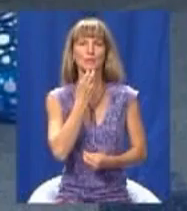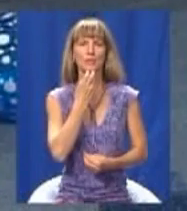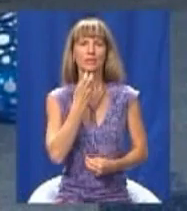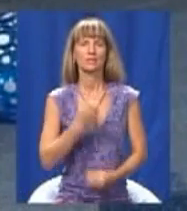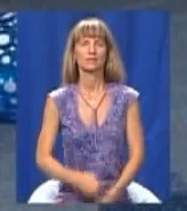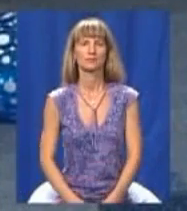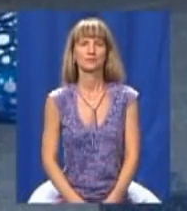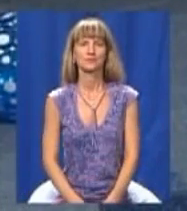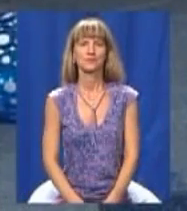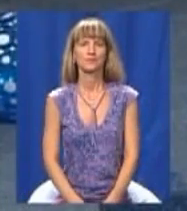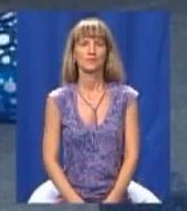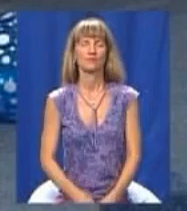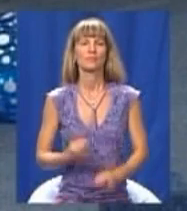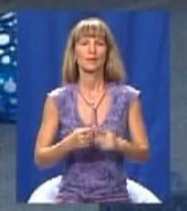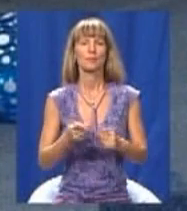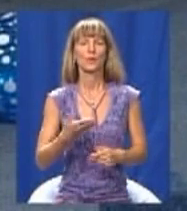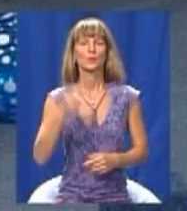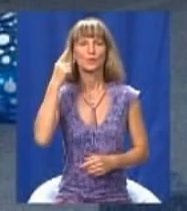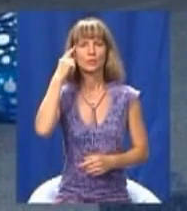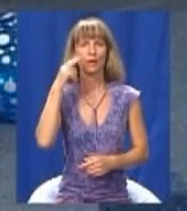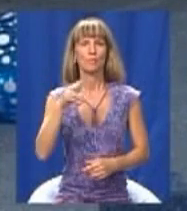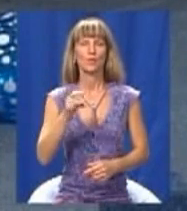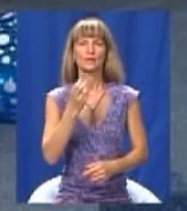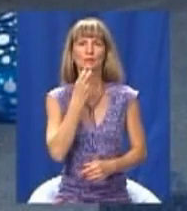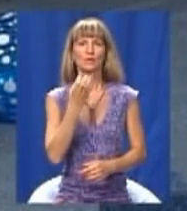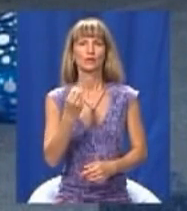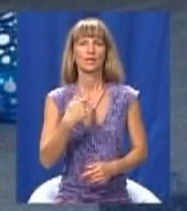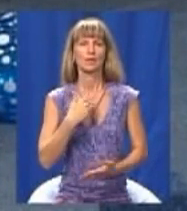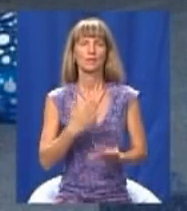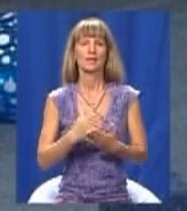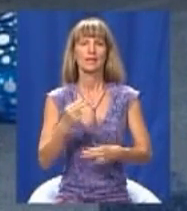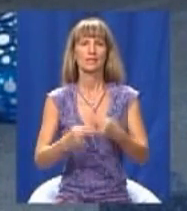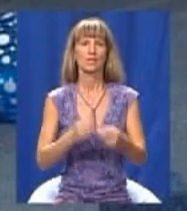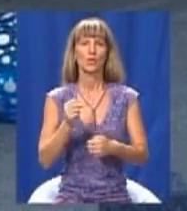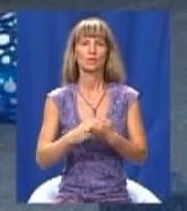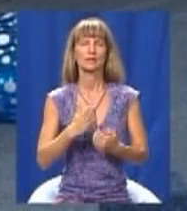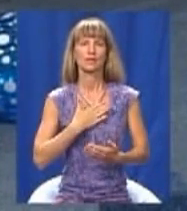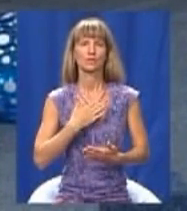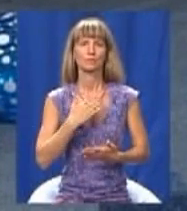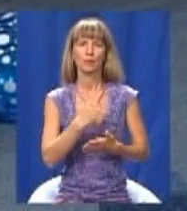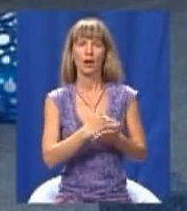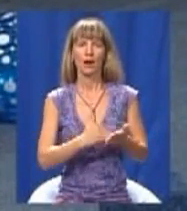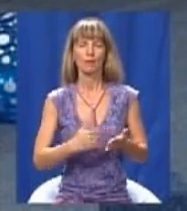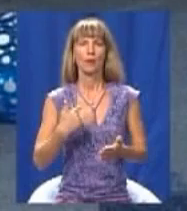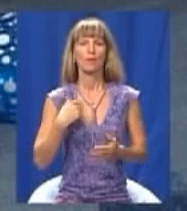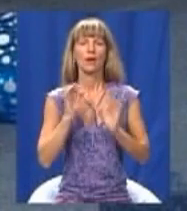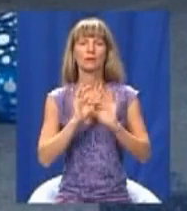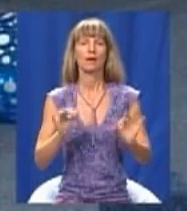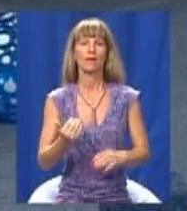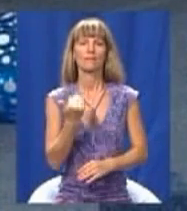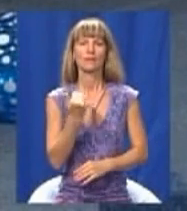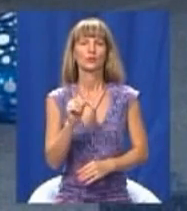Ну, це ми вже дізналися про сміх, а ще є традицією кожної нашої передачі. Ми розповідаємо вам